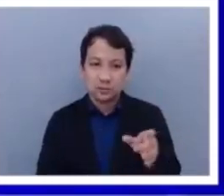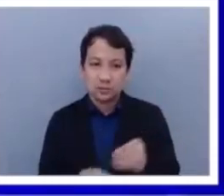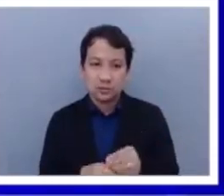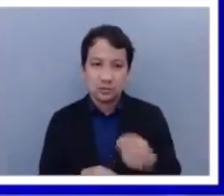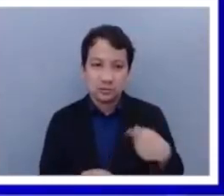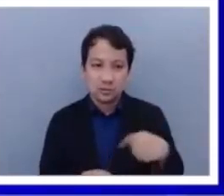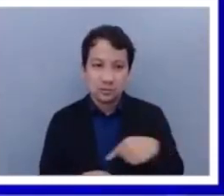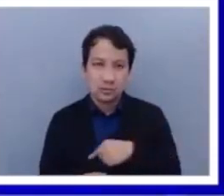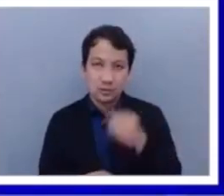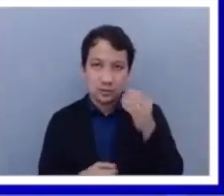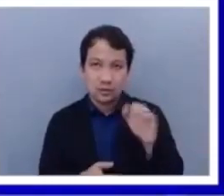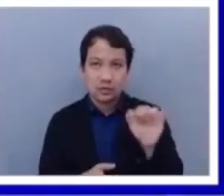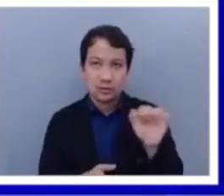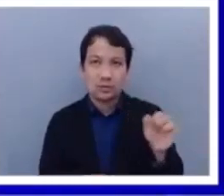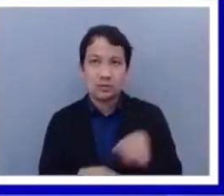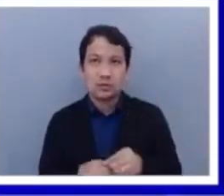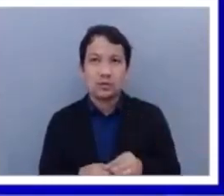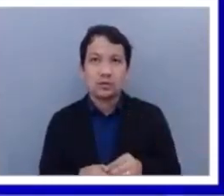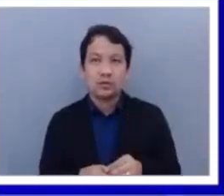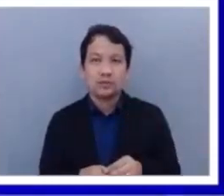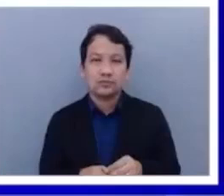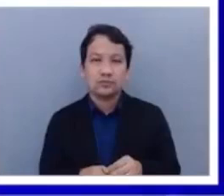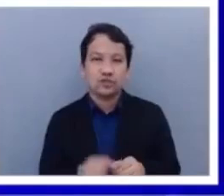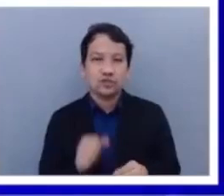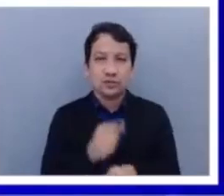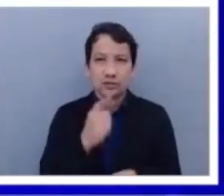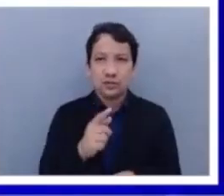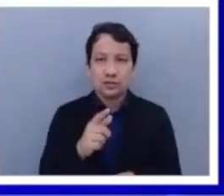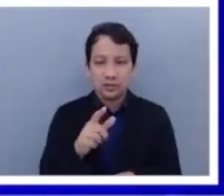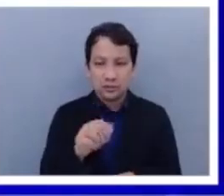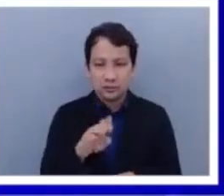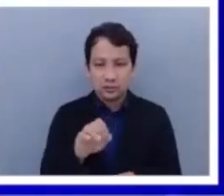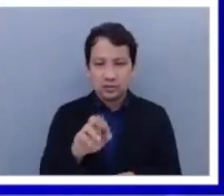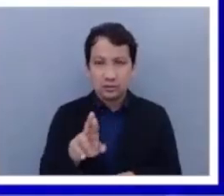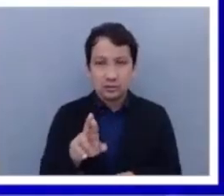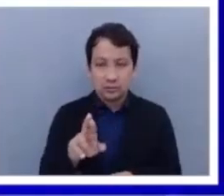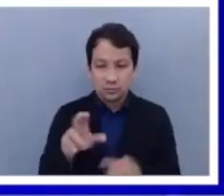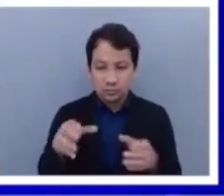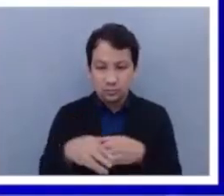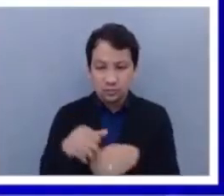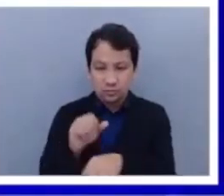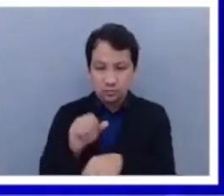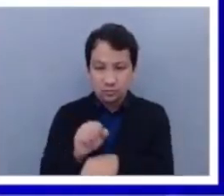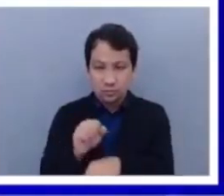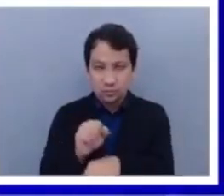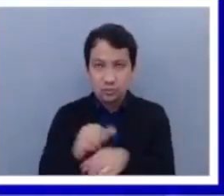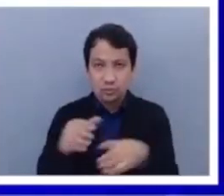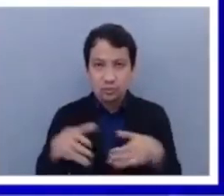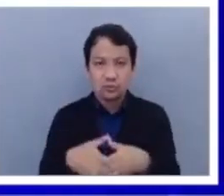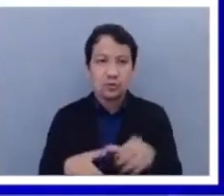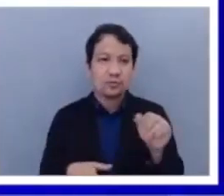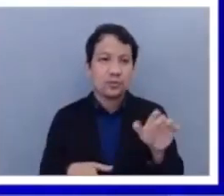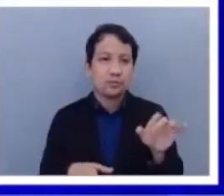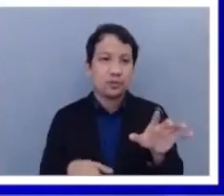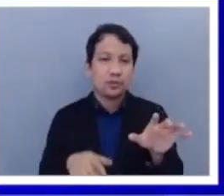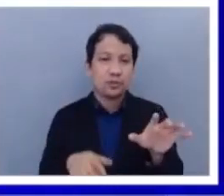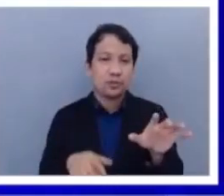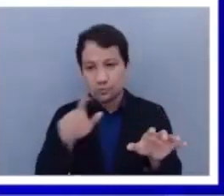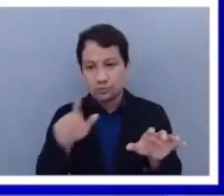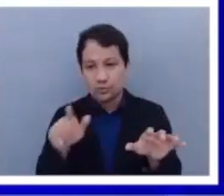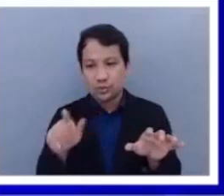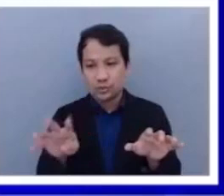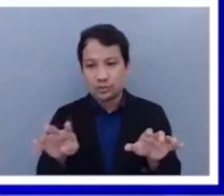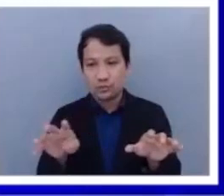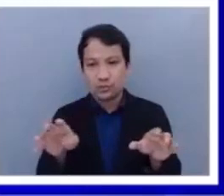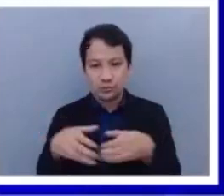sa ating labor force ay yung galing sa 15 to 24 na age group at saka